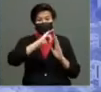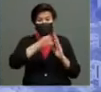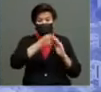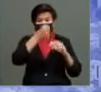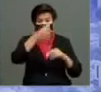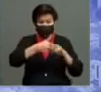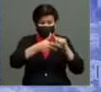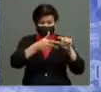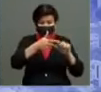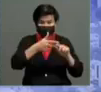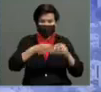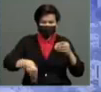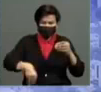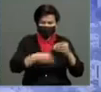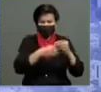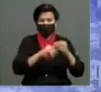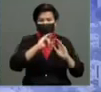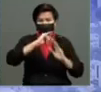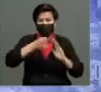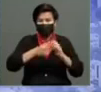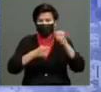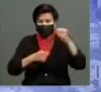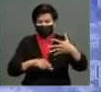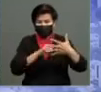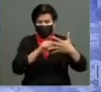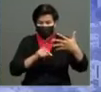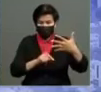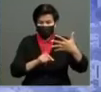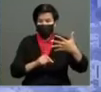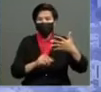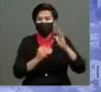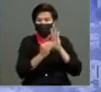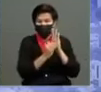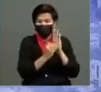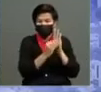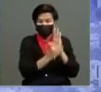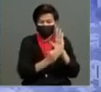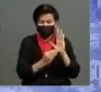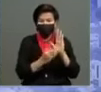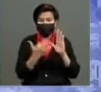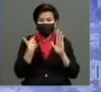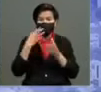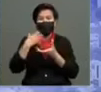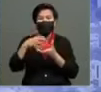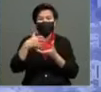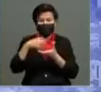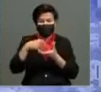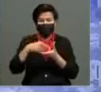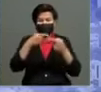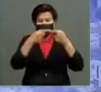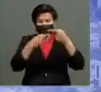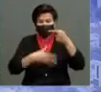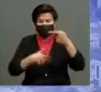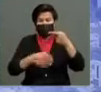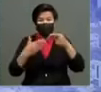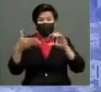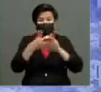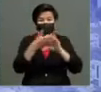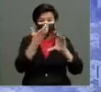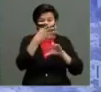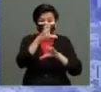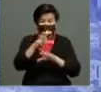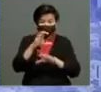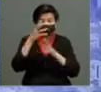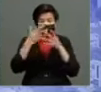นี้เป็น5จังหวัดนะครับแล้วบวกรวมกับกรุงเทพปริมณฑลตามที่ผมได้รายงานเป็นสกอร์การ์ดทั้งหลายนี่ขึ้นมาอยู่